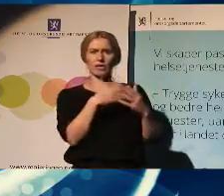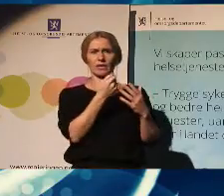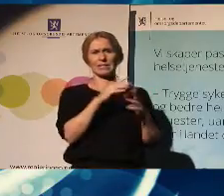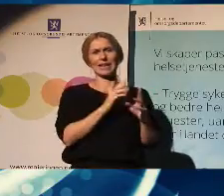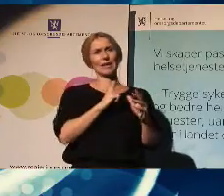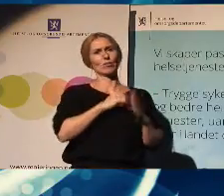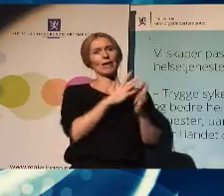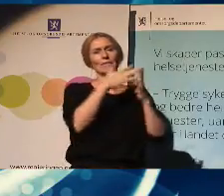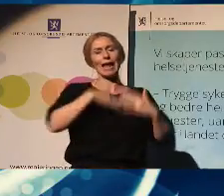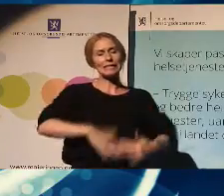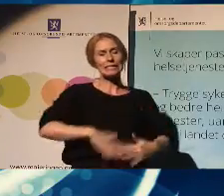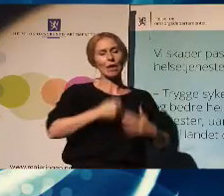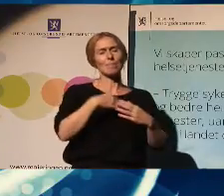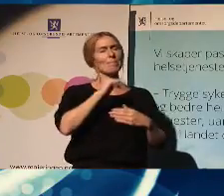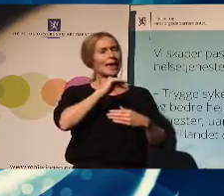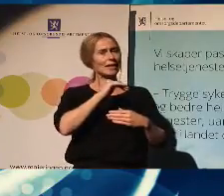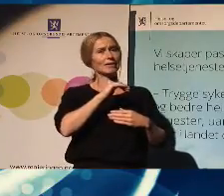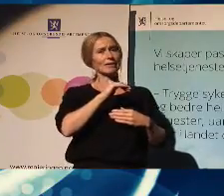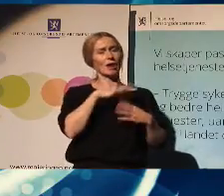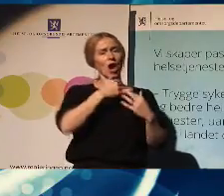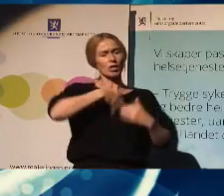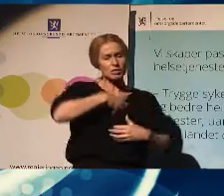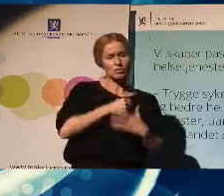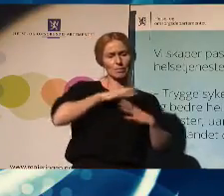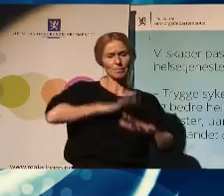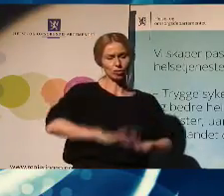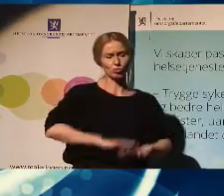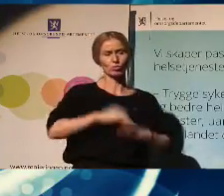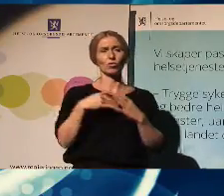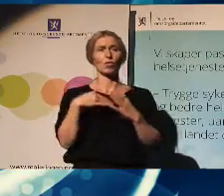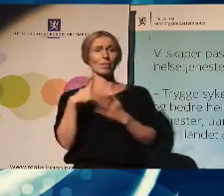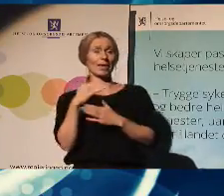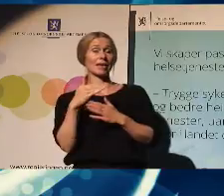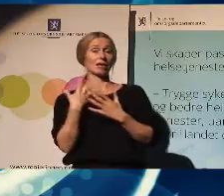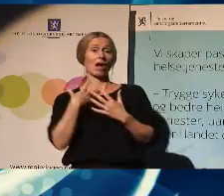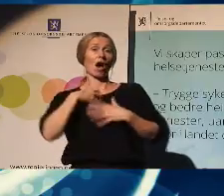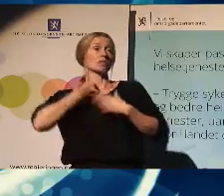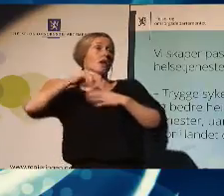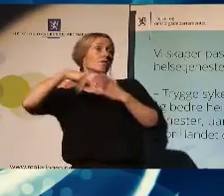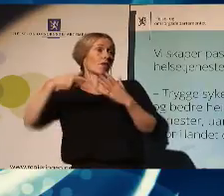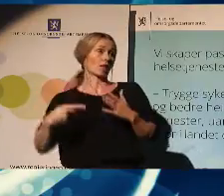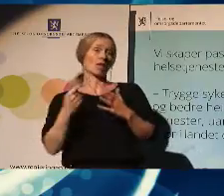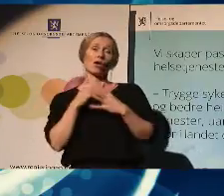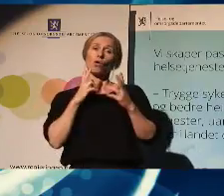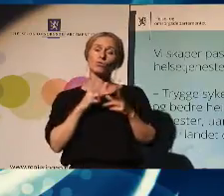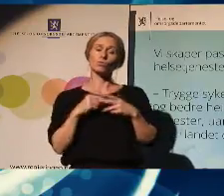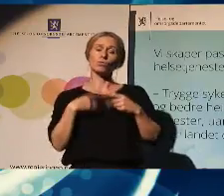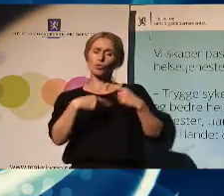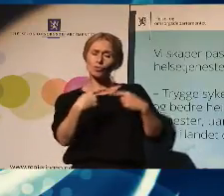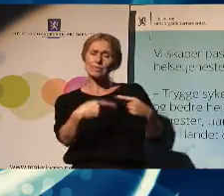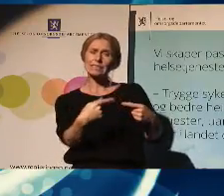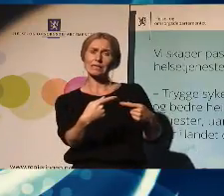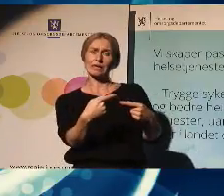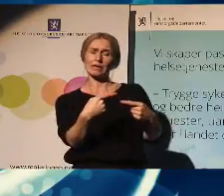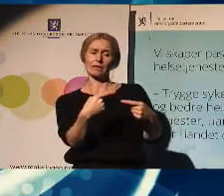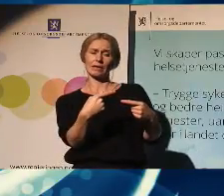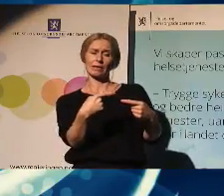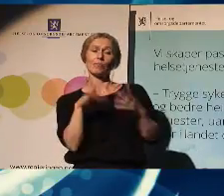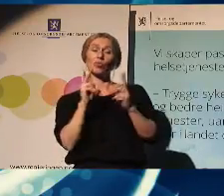depresjon, og i større grad balanseproblemer og fall. Dette gjelder også for kroniske brukere av